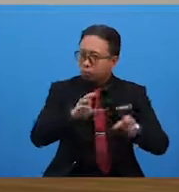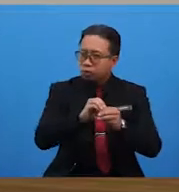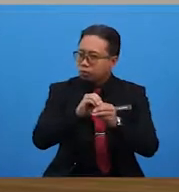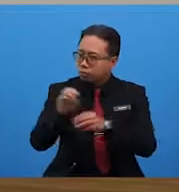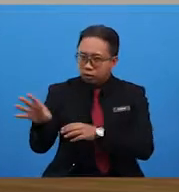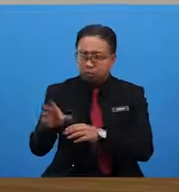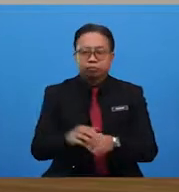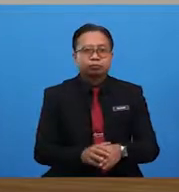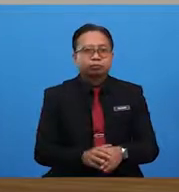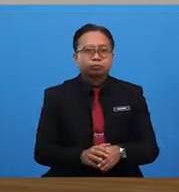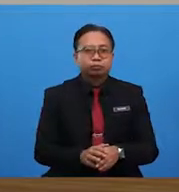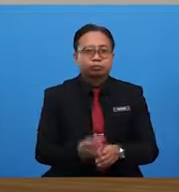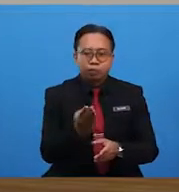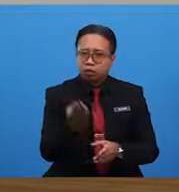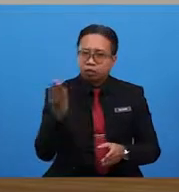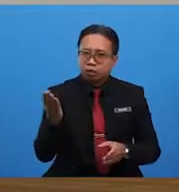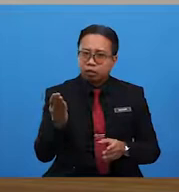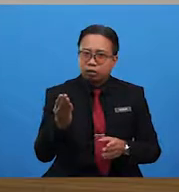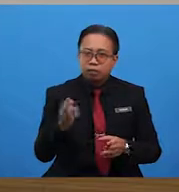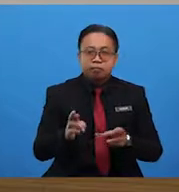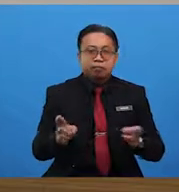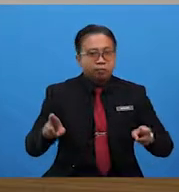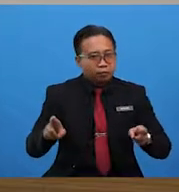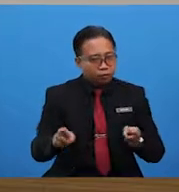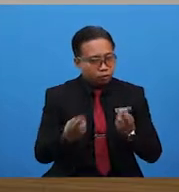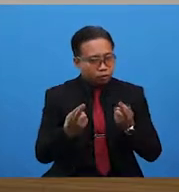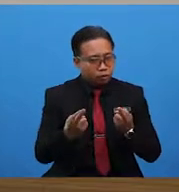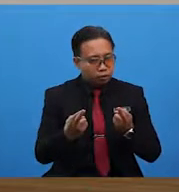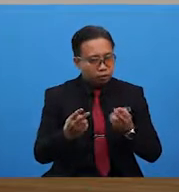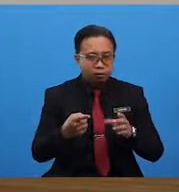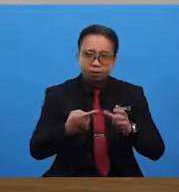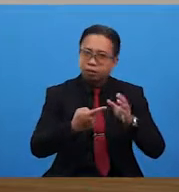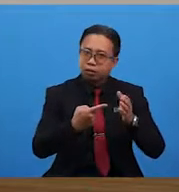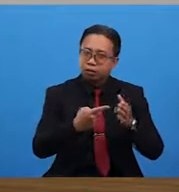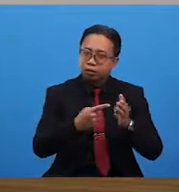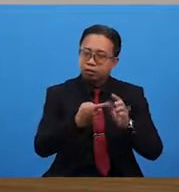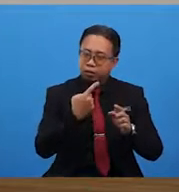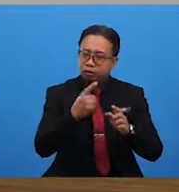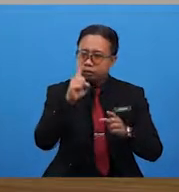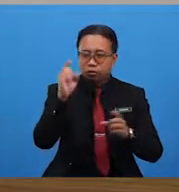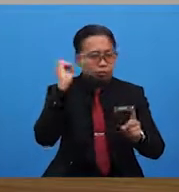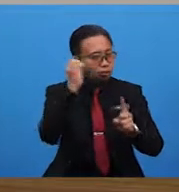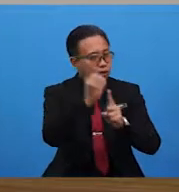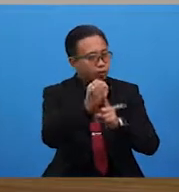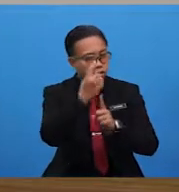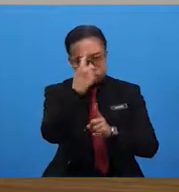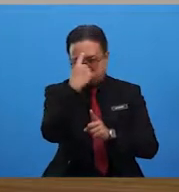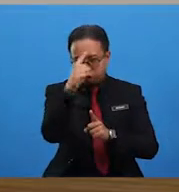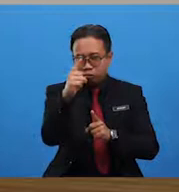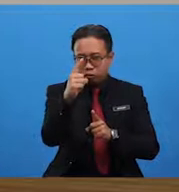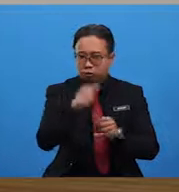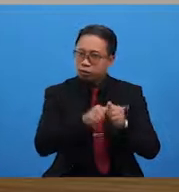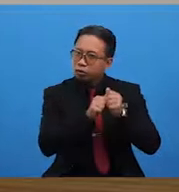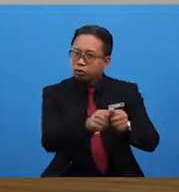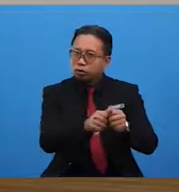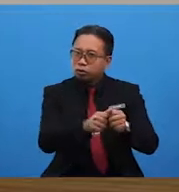adalah produk melalui proses yang dirancang bagi menentukan sesuatu matlamat bertujuan untuk mempengaruhi dan